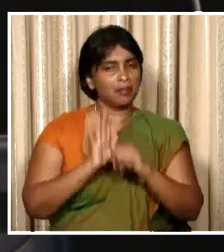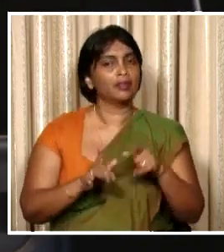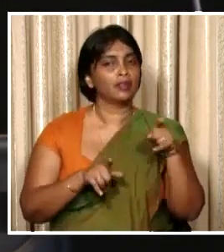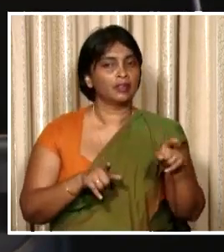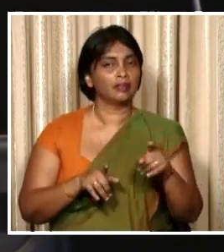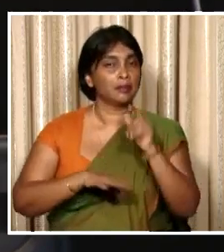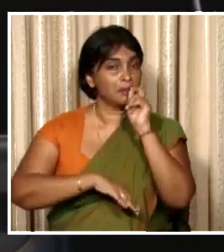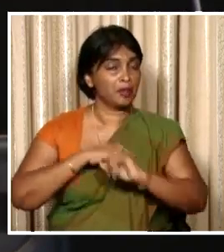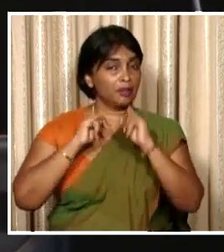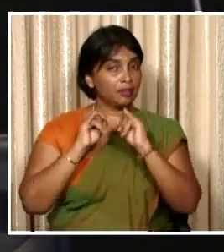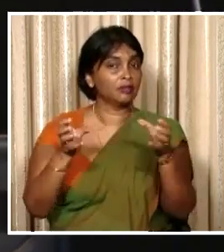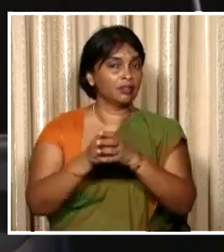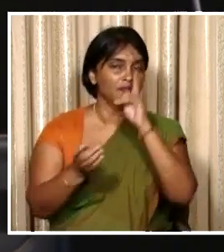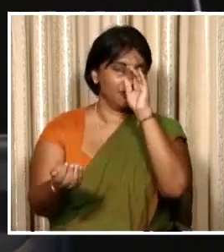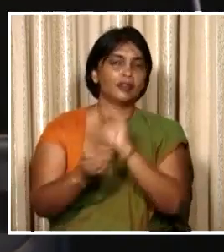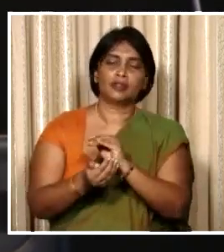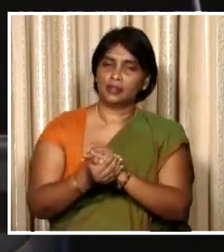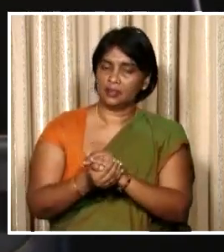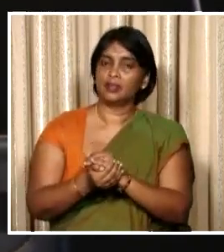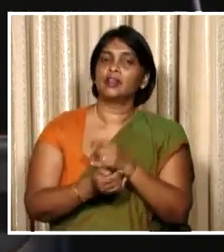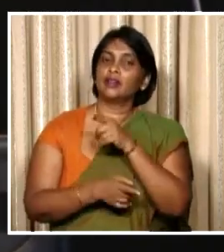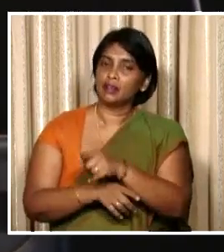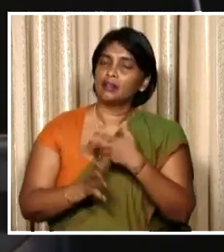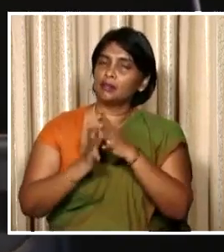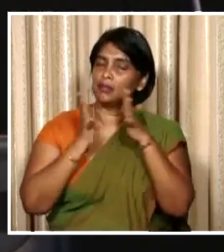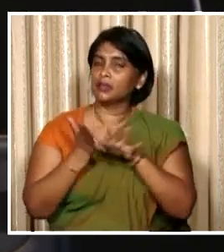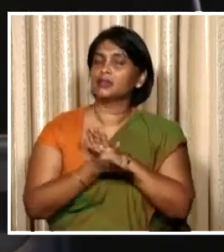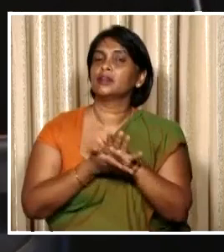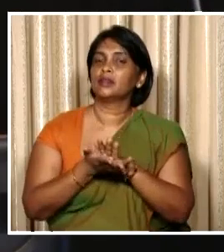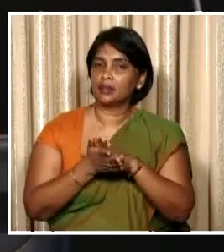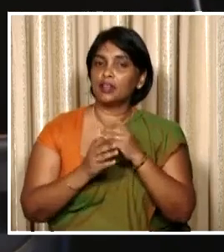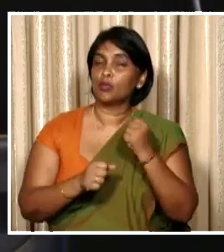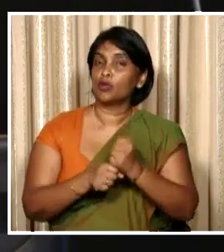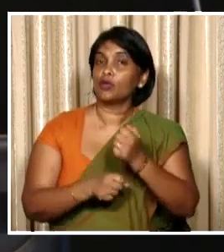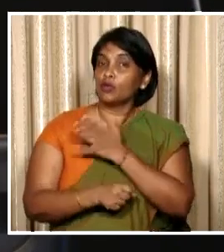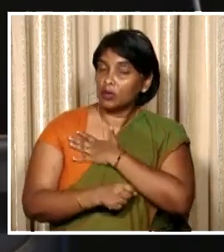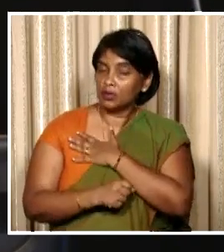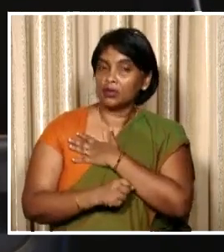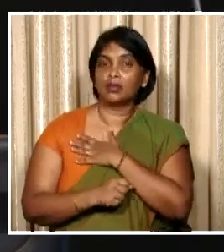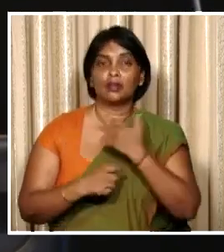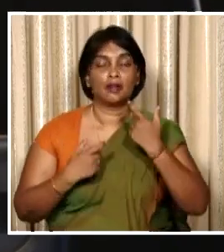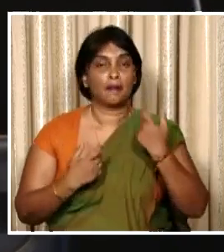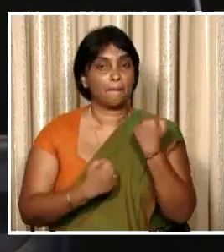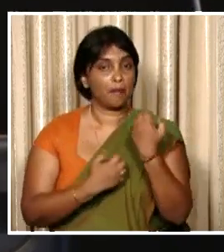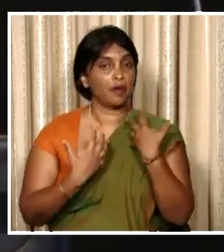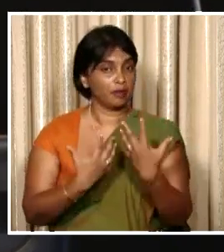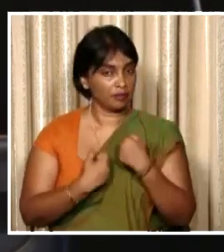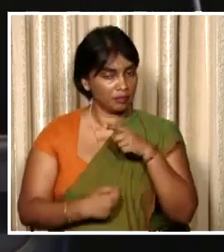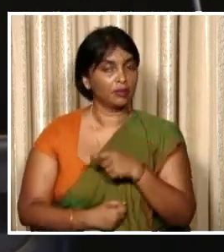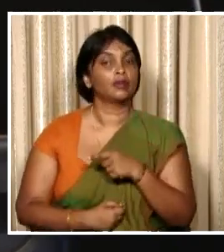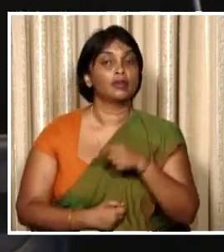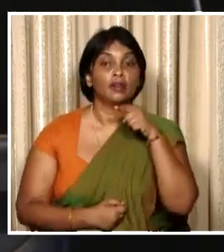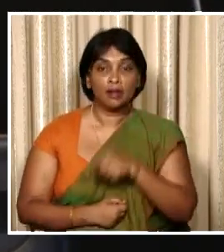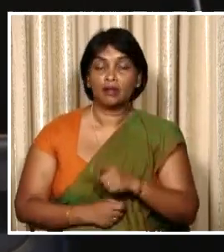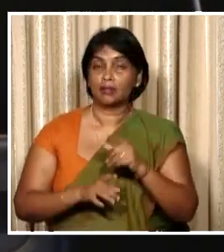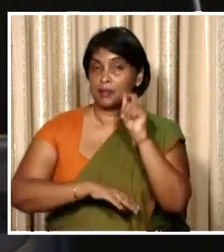මහා පාවාදීම සිදුණු මහා කුමන්ත්‍රණකරුවන් ආරක්ෂා කිරීම සම්බන්ධව. එනිසා බොහොම පැහැදිලි ගෝඨාභය රාජපක්ෂ බලය ලබා ගැනීම සඳහා මේ